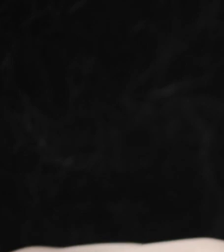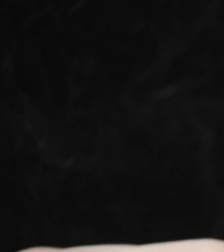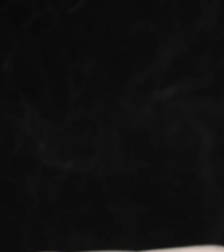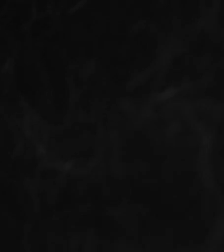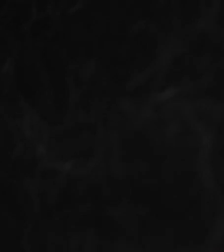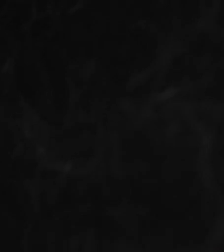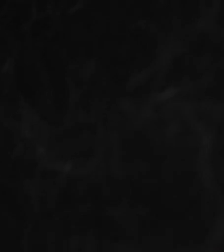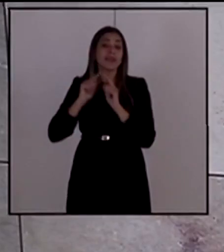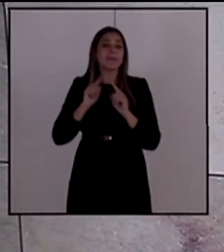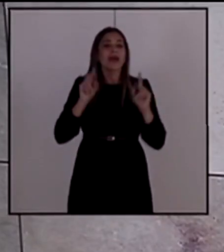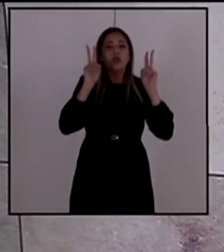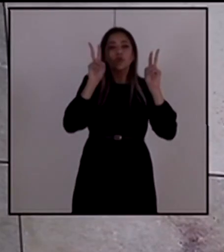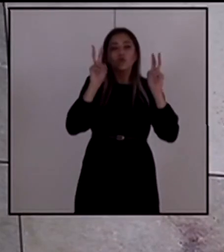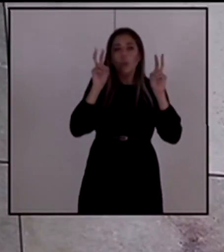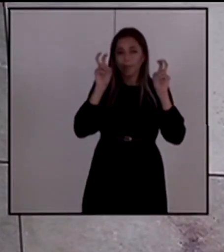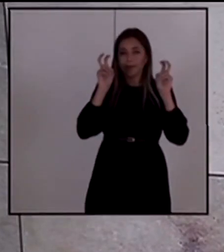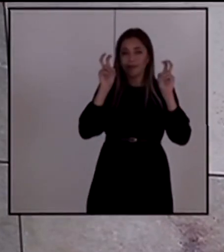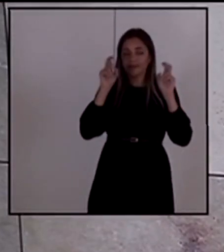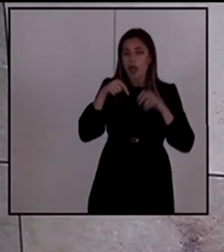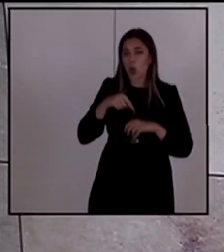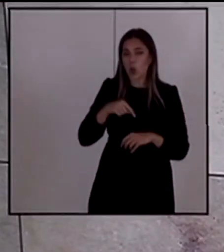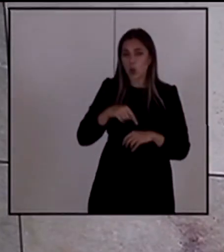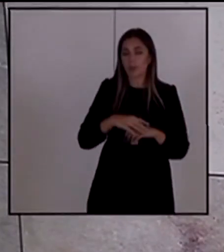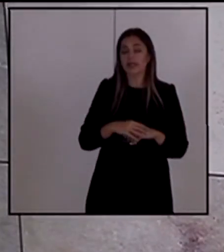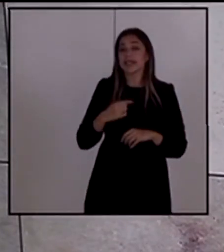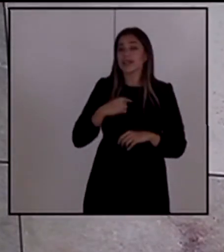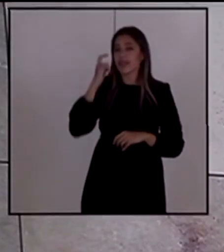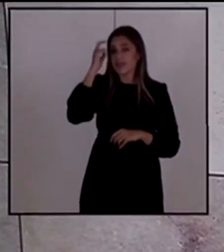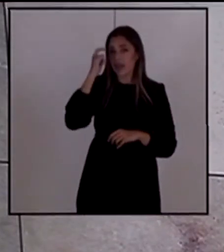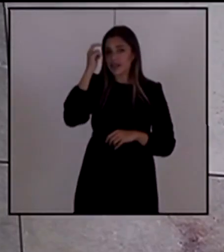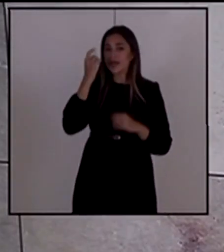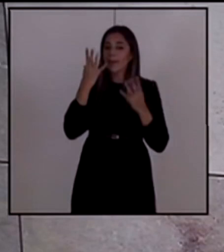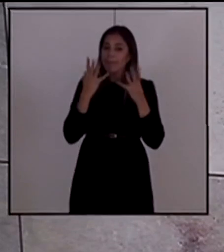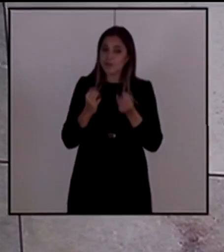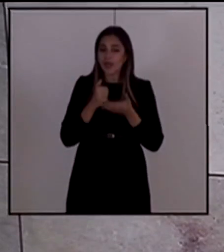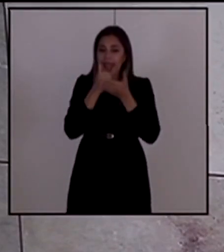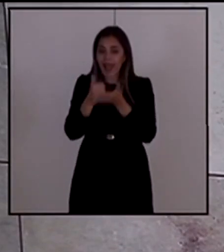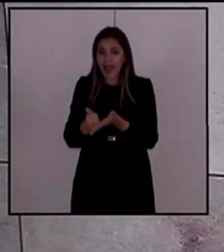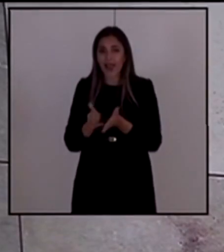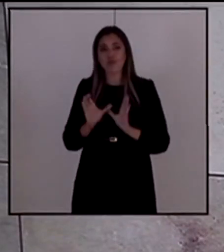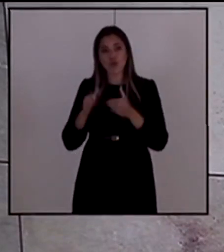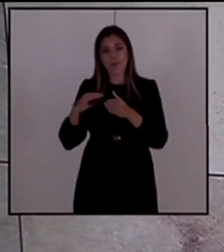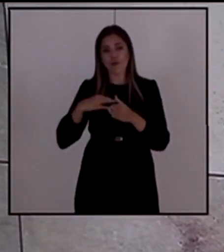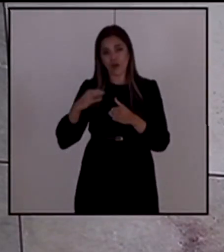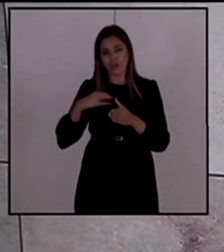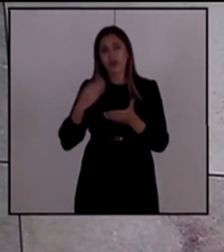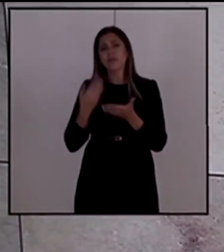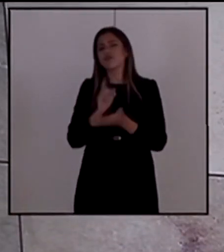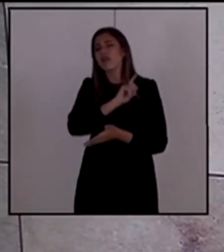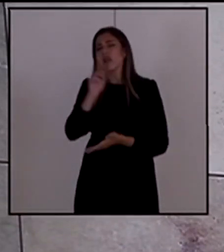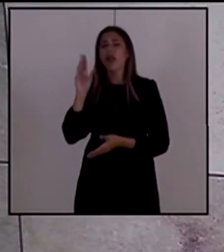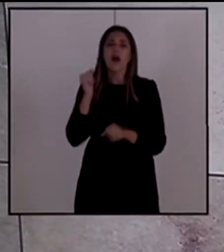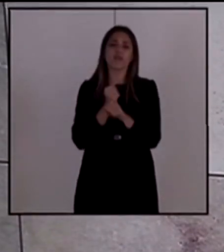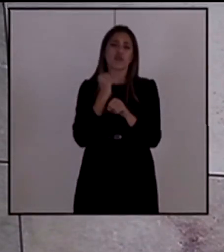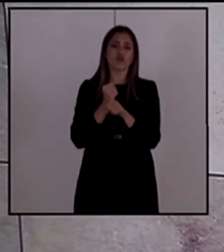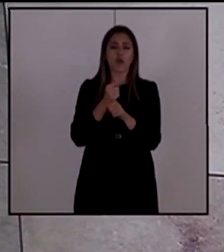nukqasta burokrazija. Pero naqseb li, lajnuna f'nukqasta burokrazija li jiddaw l-inditajieti importanti għafna,